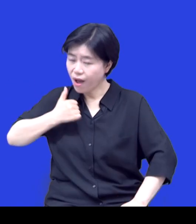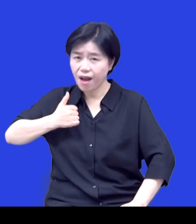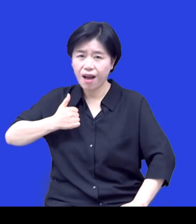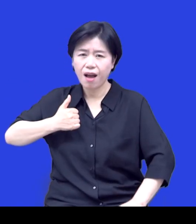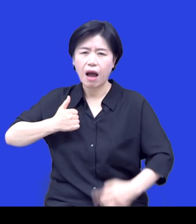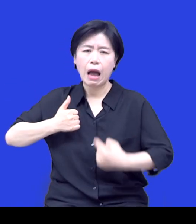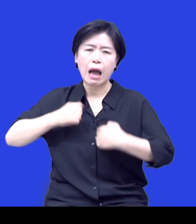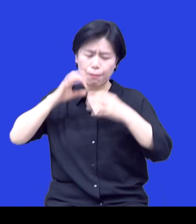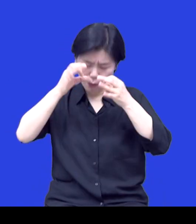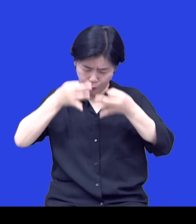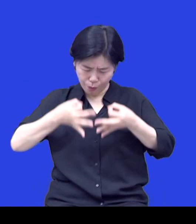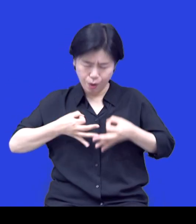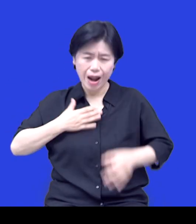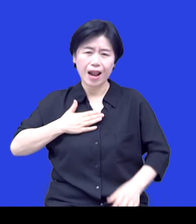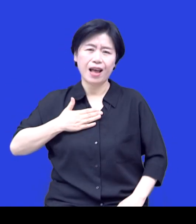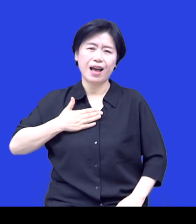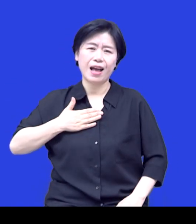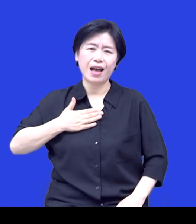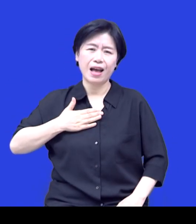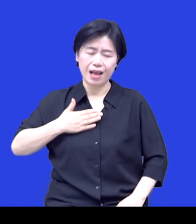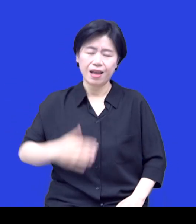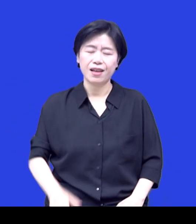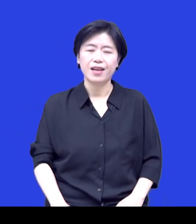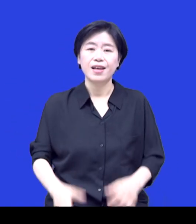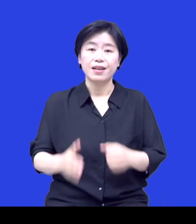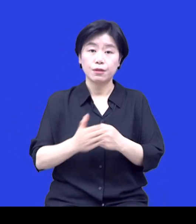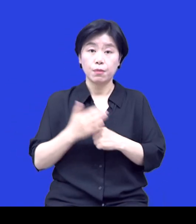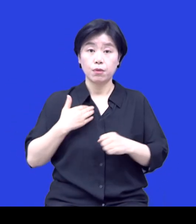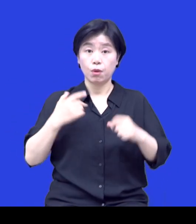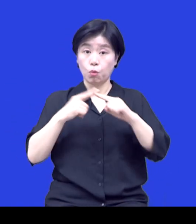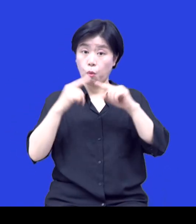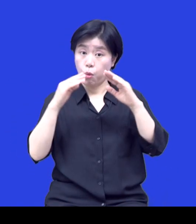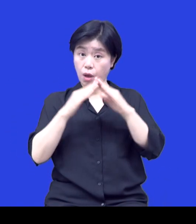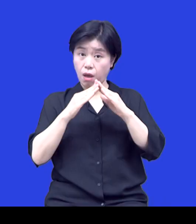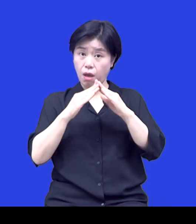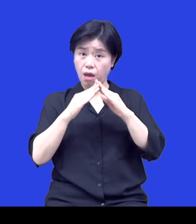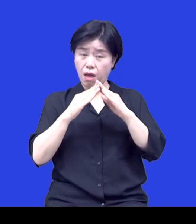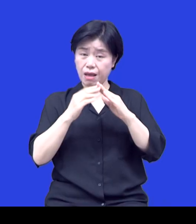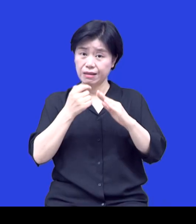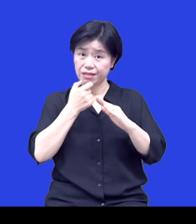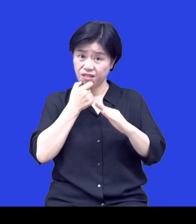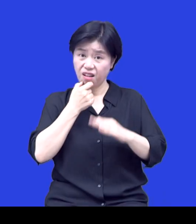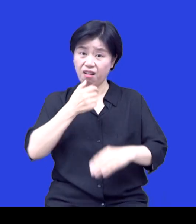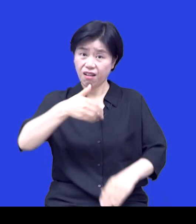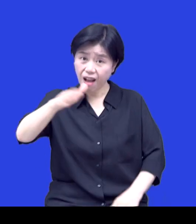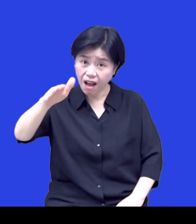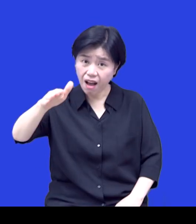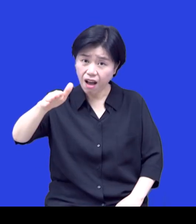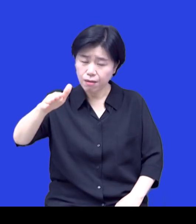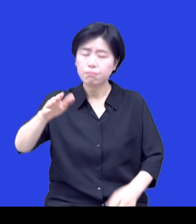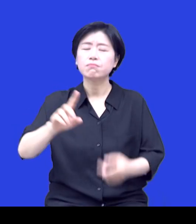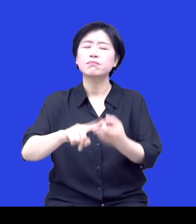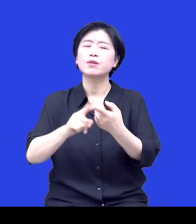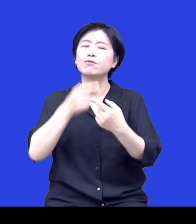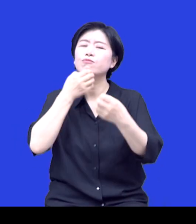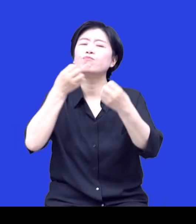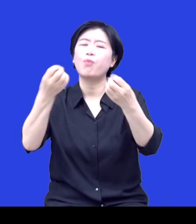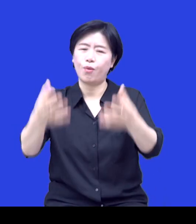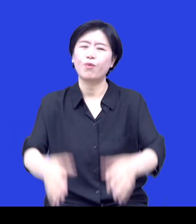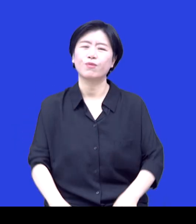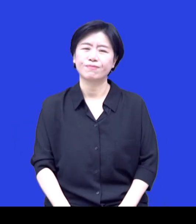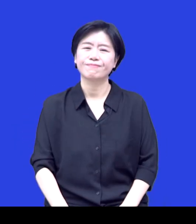이게 아니구나. 그래서 나는 떠나신 분들을 다 축복하기로 했어. 네. 그분들도 하나님이 정말 선교사로